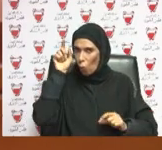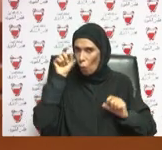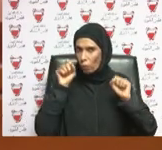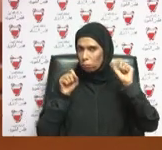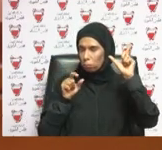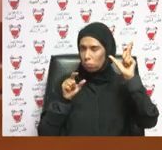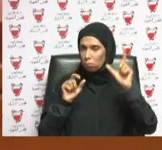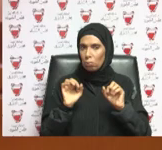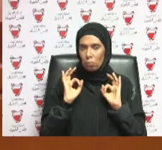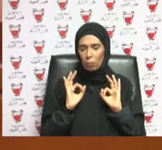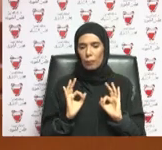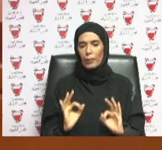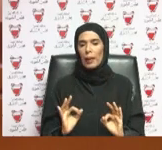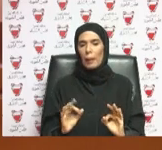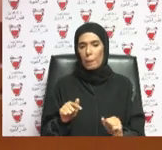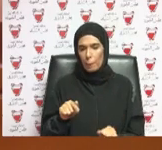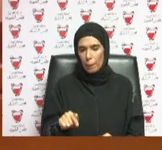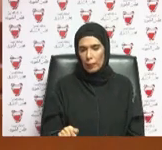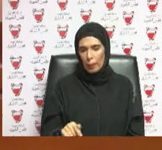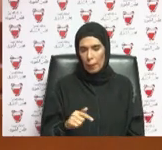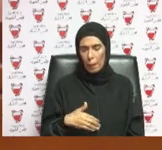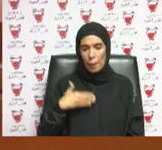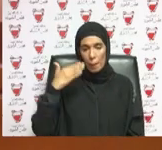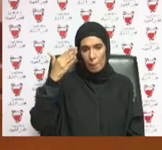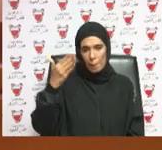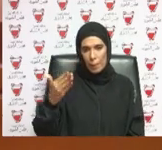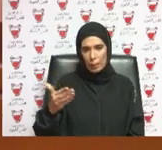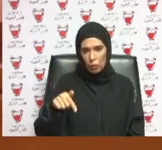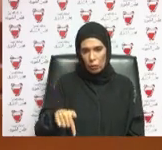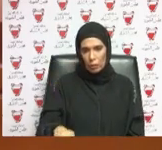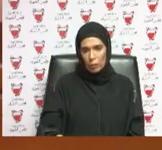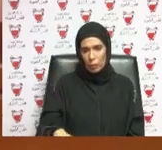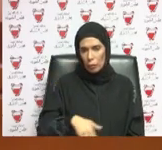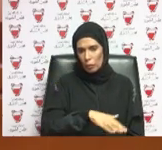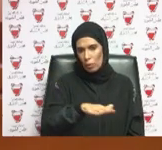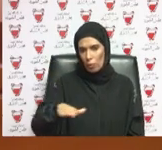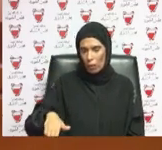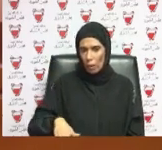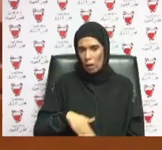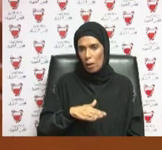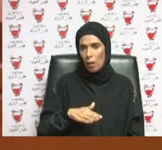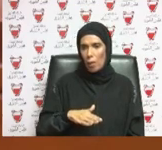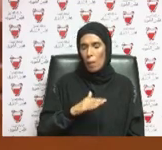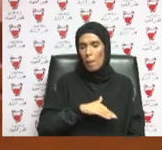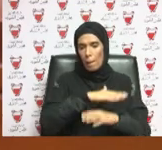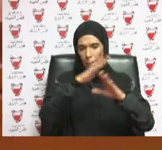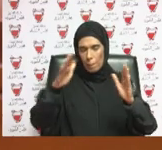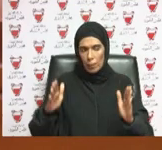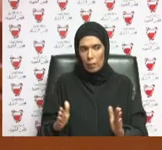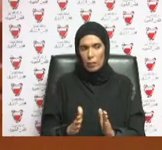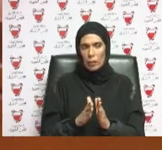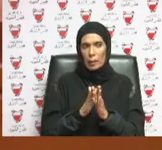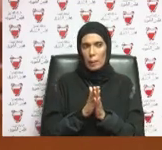دوما تنفذ إلى ما وراء قمة ذلك الطود من أبعاد وآفاق، وإلى ما